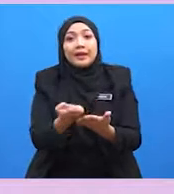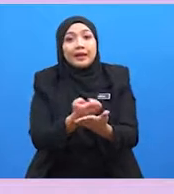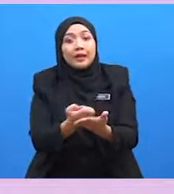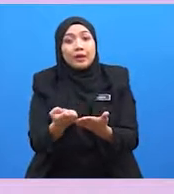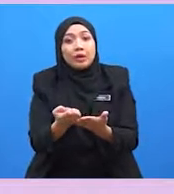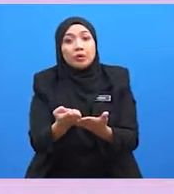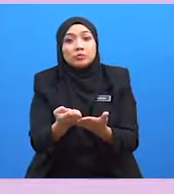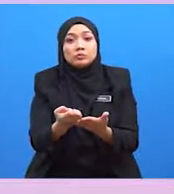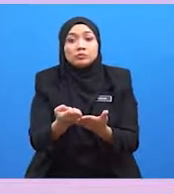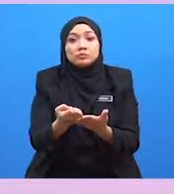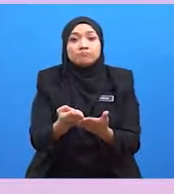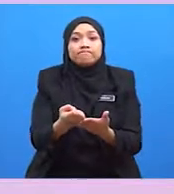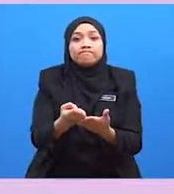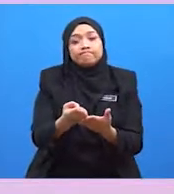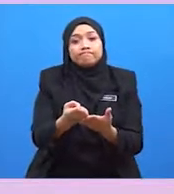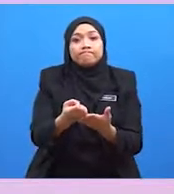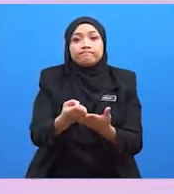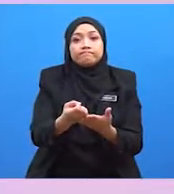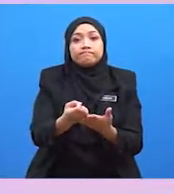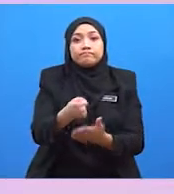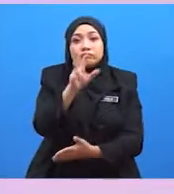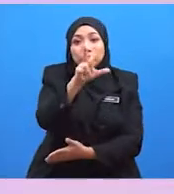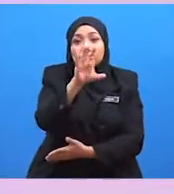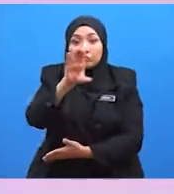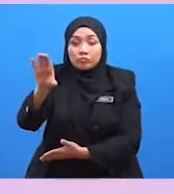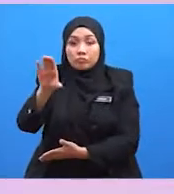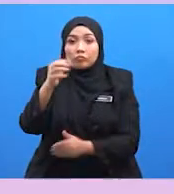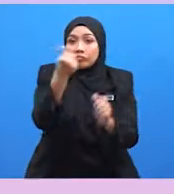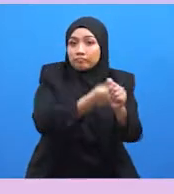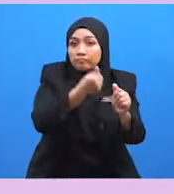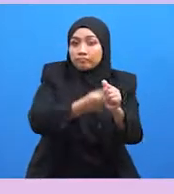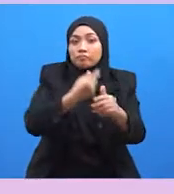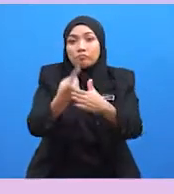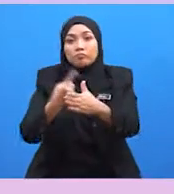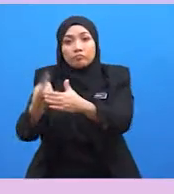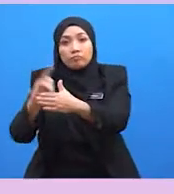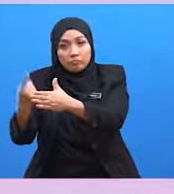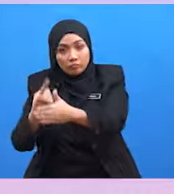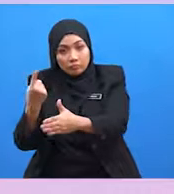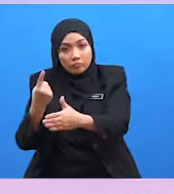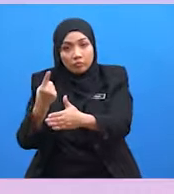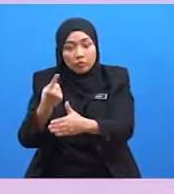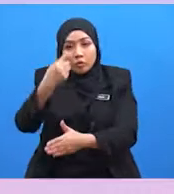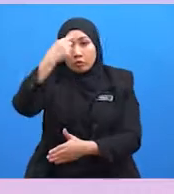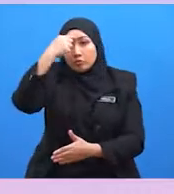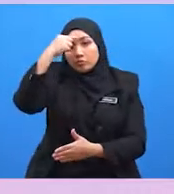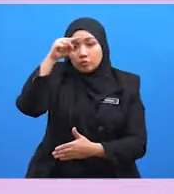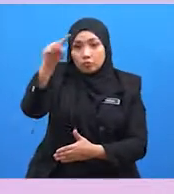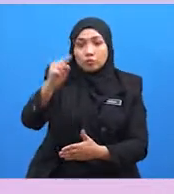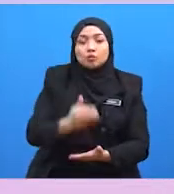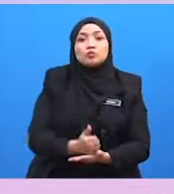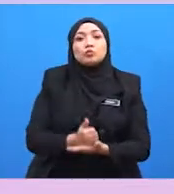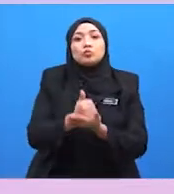sebanyak RM300 sebulan untuk seorang nelayan dengan jumlah peruntukan sebanyak